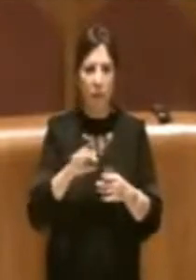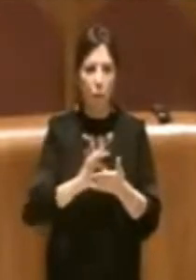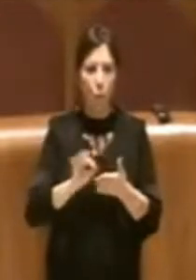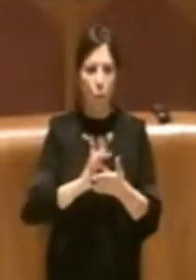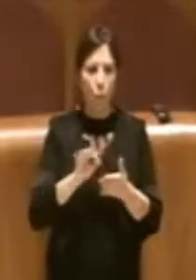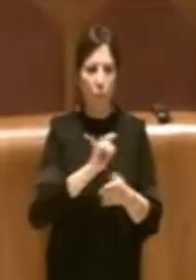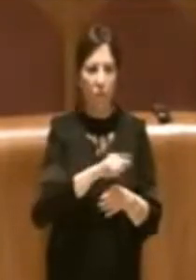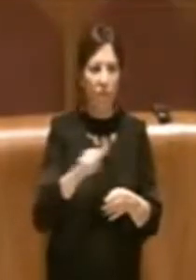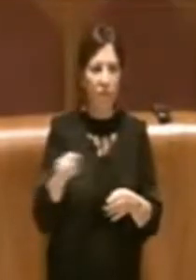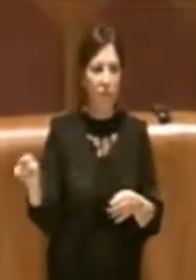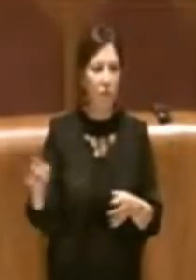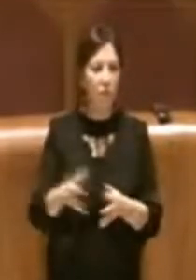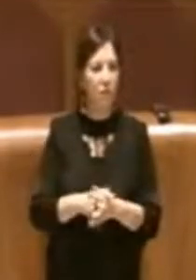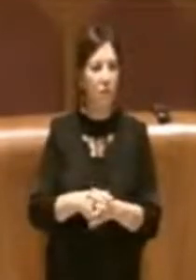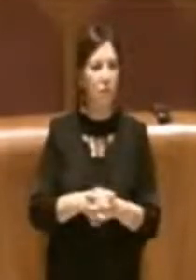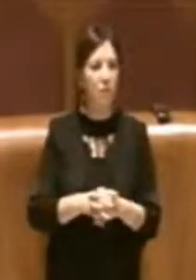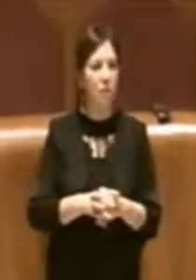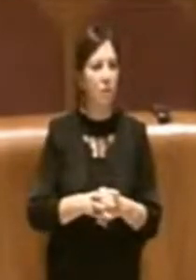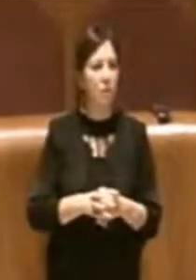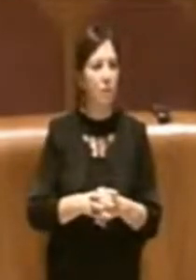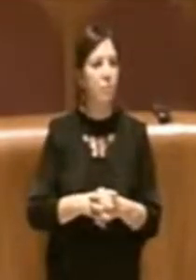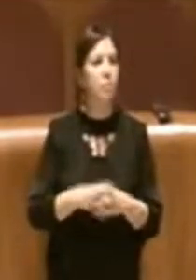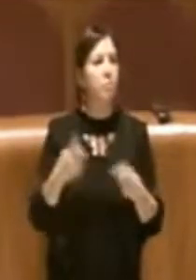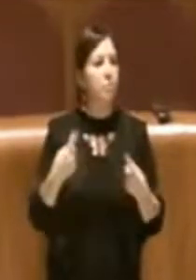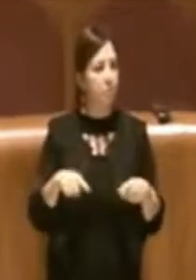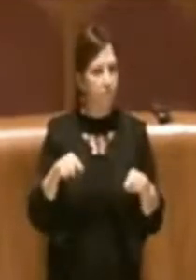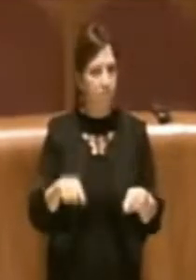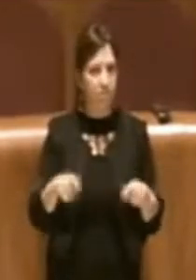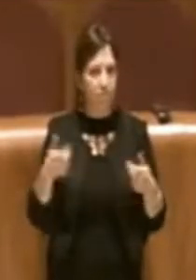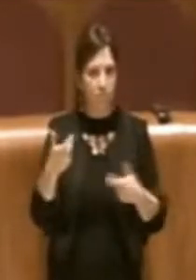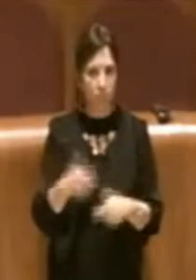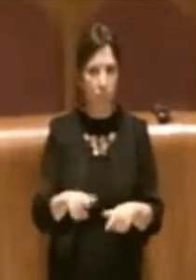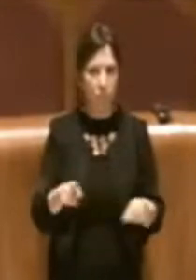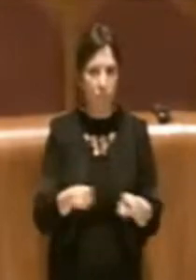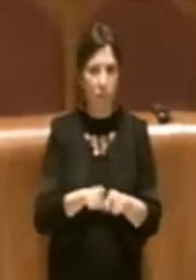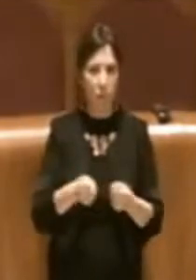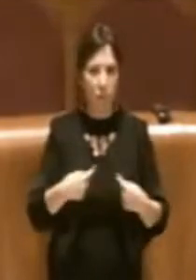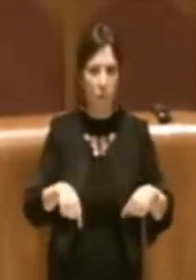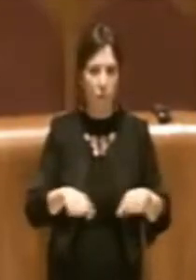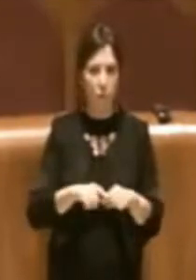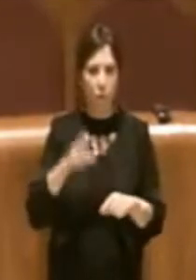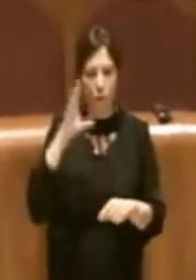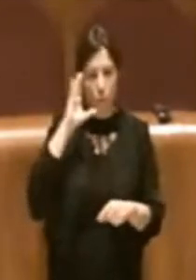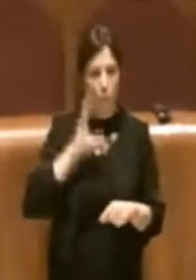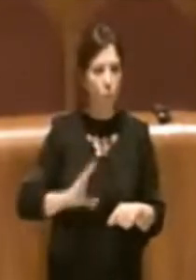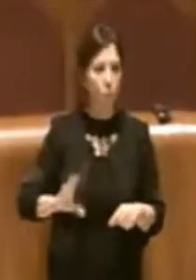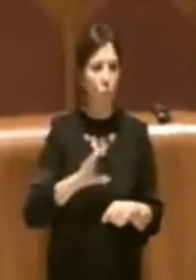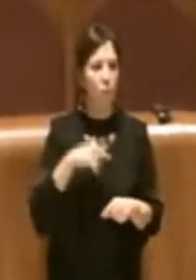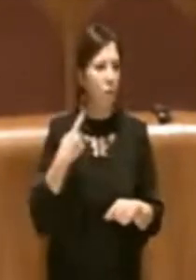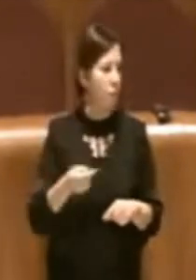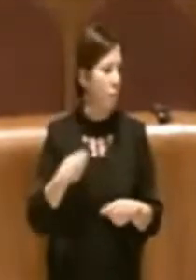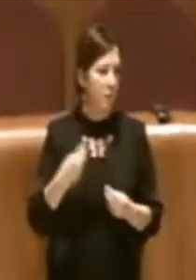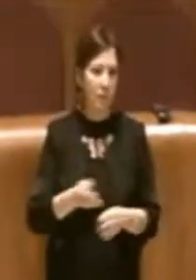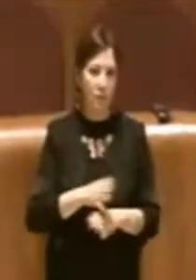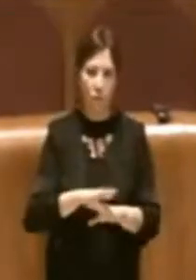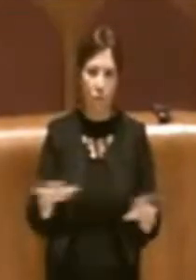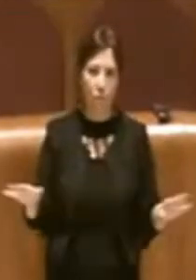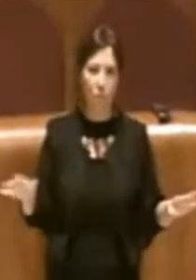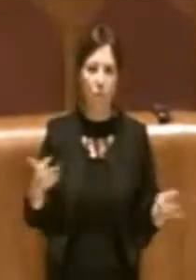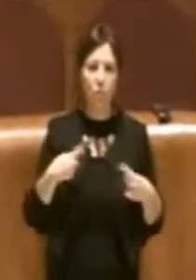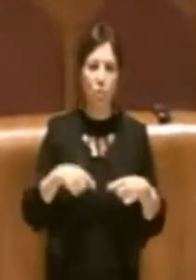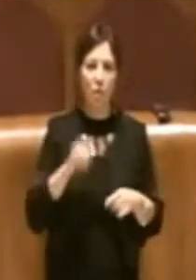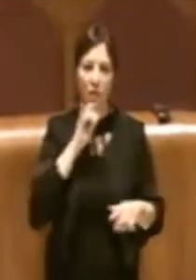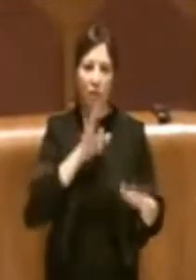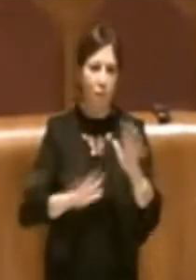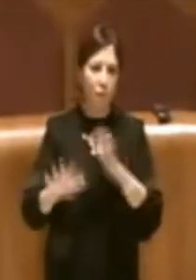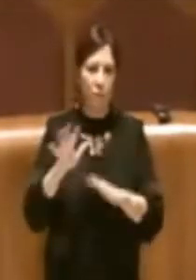uffici, ed è anche per questo motivo che come Commissione Cultura dovevamo dare parere, ma poi non l'abbiamo più dato perché siamo stati informati